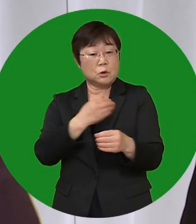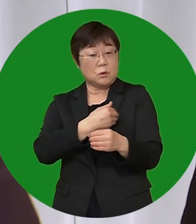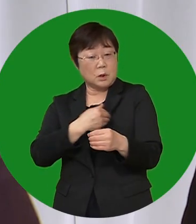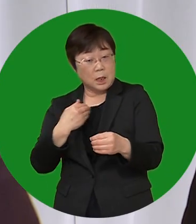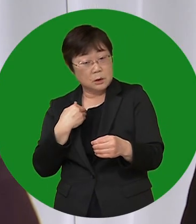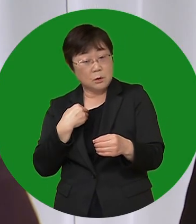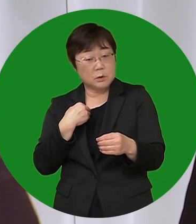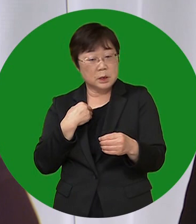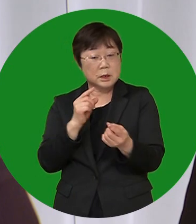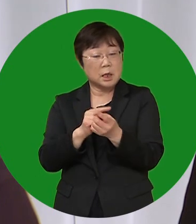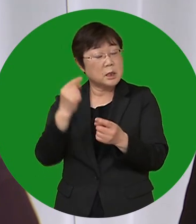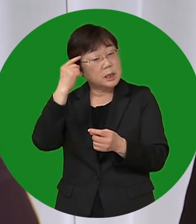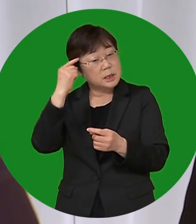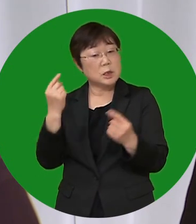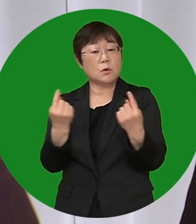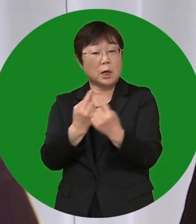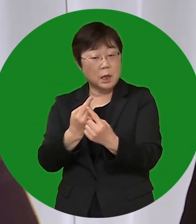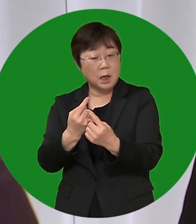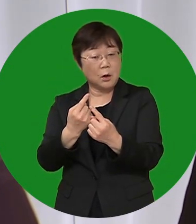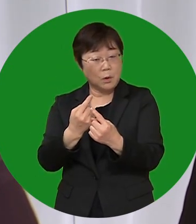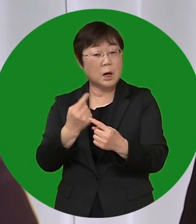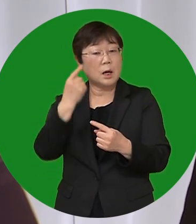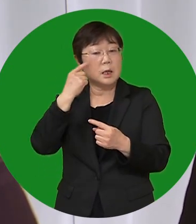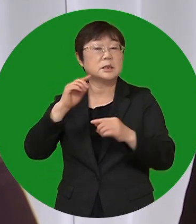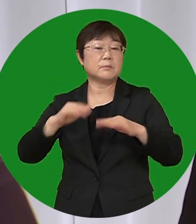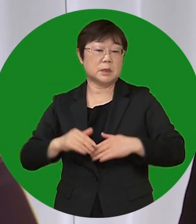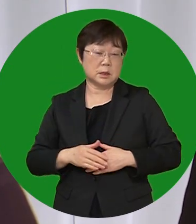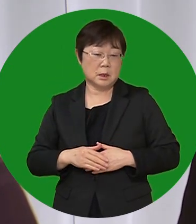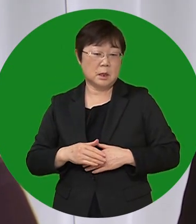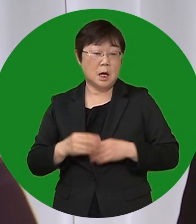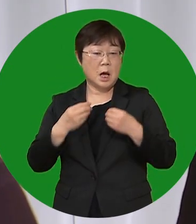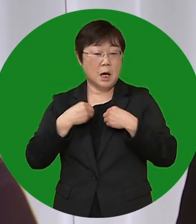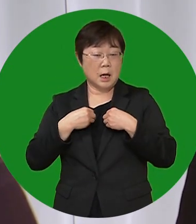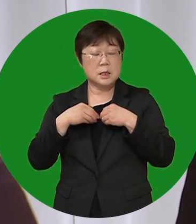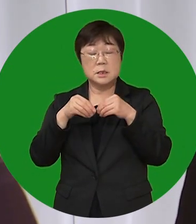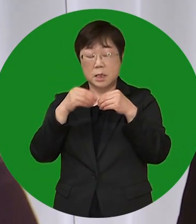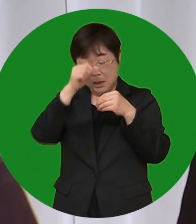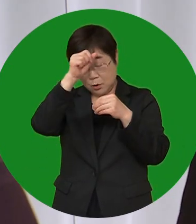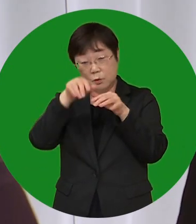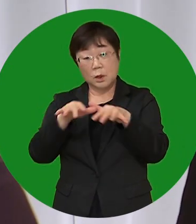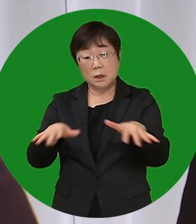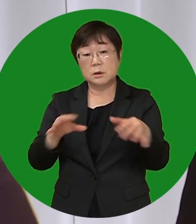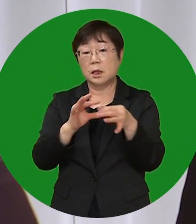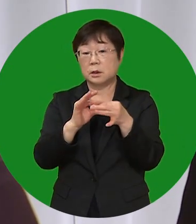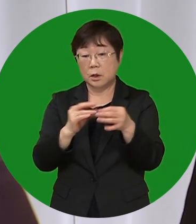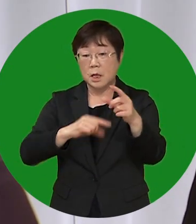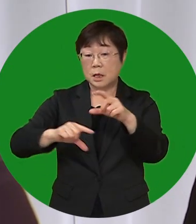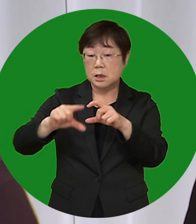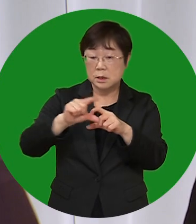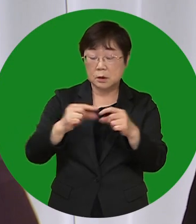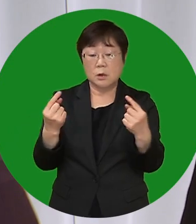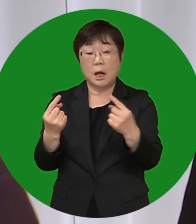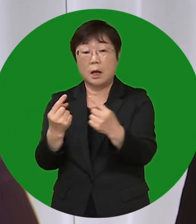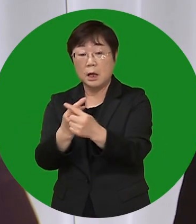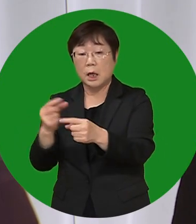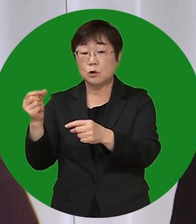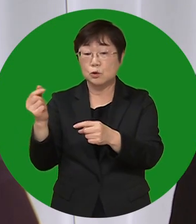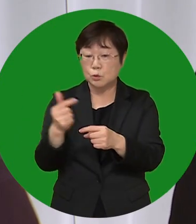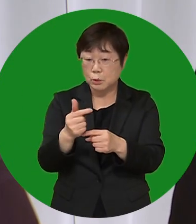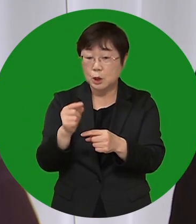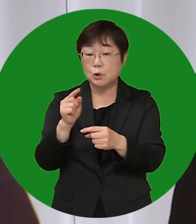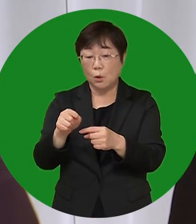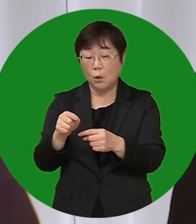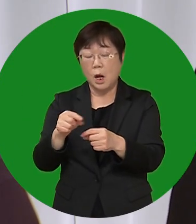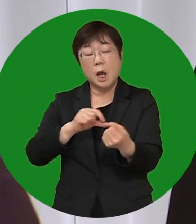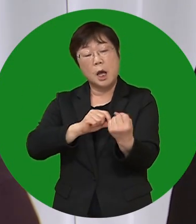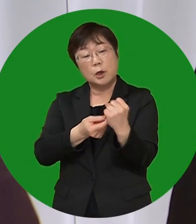対する意識の変化というのはまあ感じてはおりましたがこの感染症の拡大によってまああのさらにその変化のスピードというのは